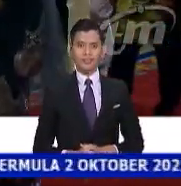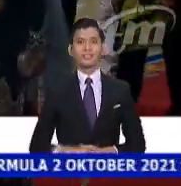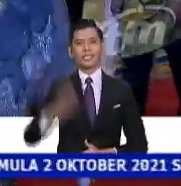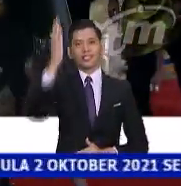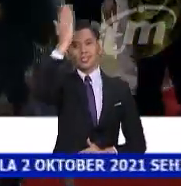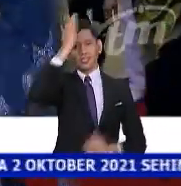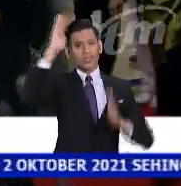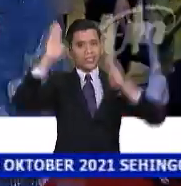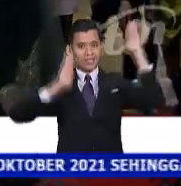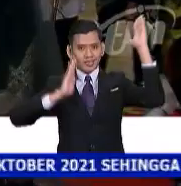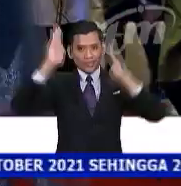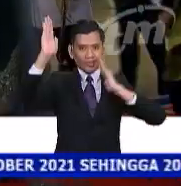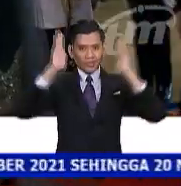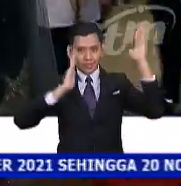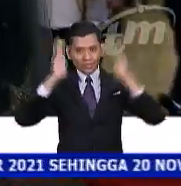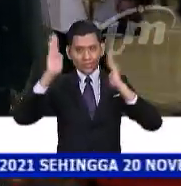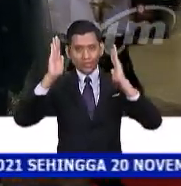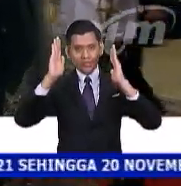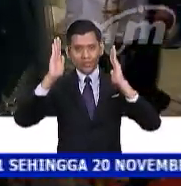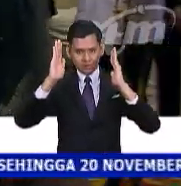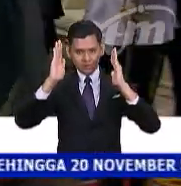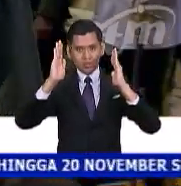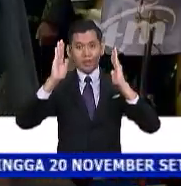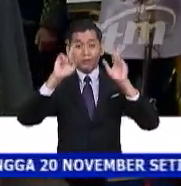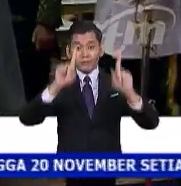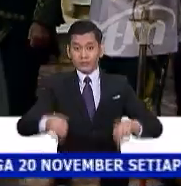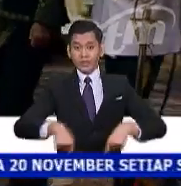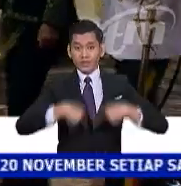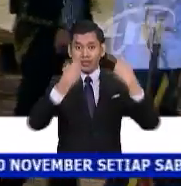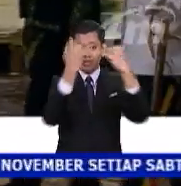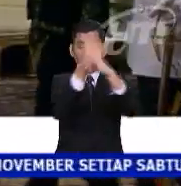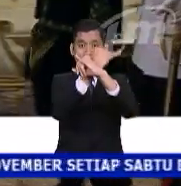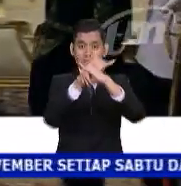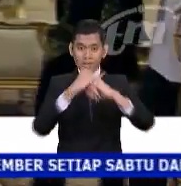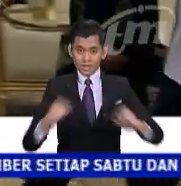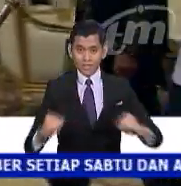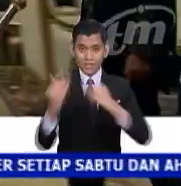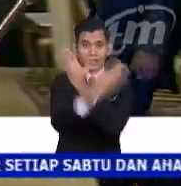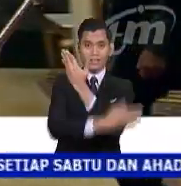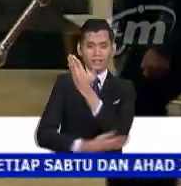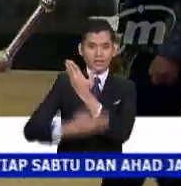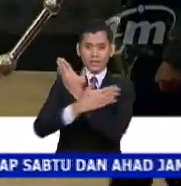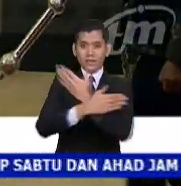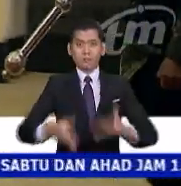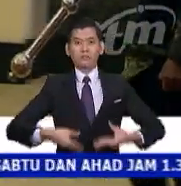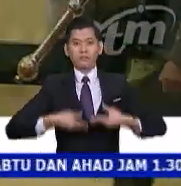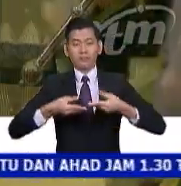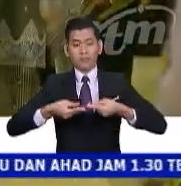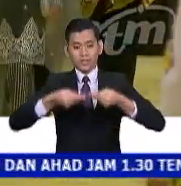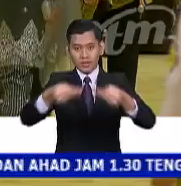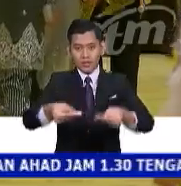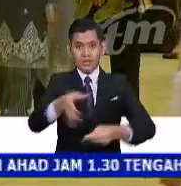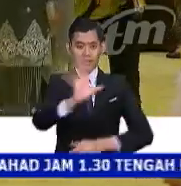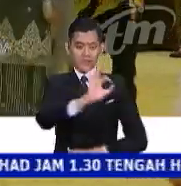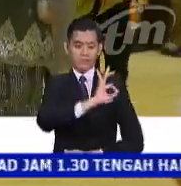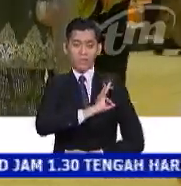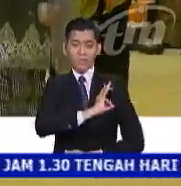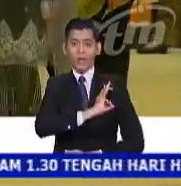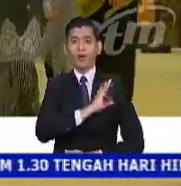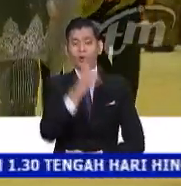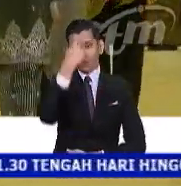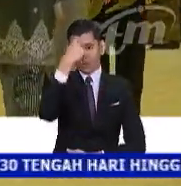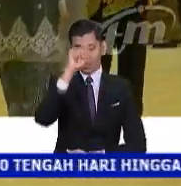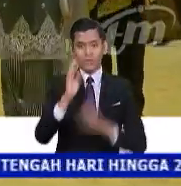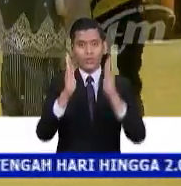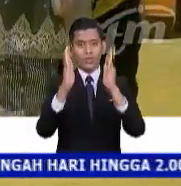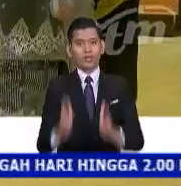Al-Sultan Abdullah berangkat ke istiadat menghadap dan istiadat pengurniaan darjah kebesaran bintang dan pingat persekutuan di